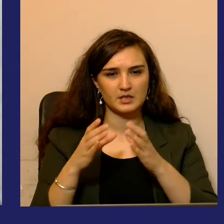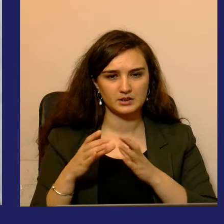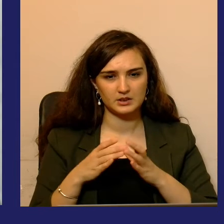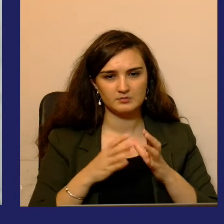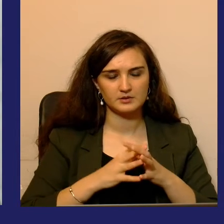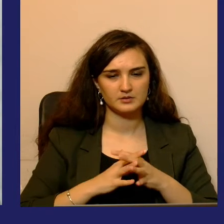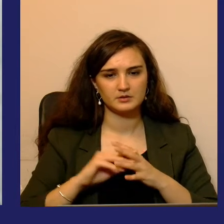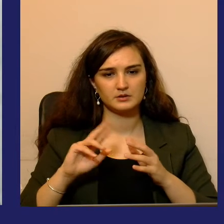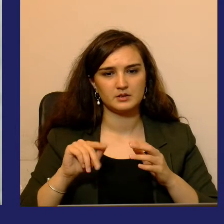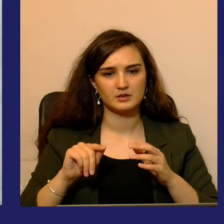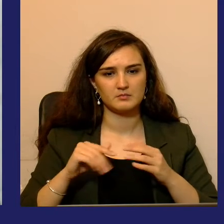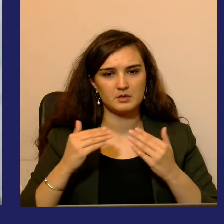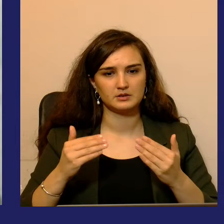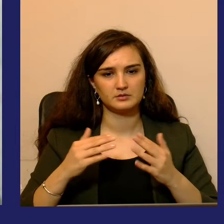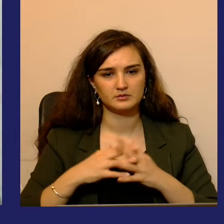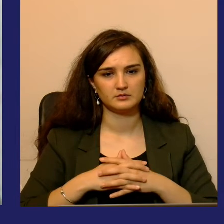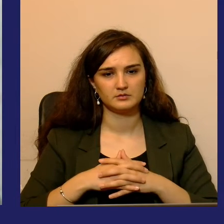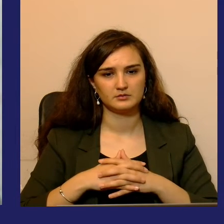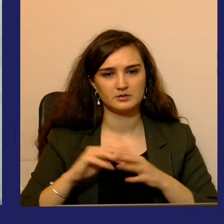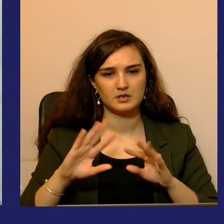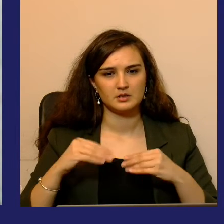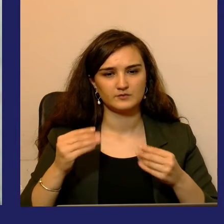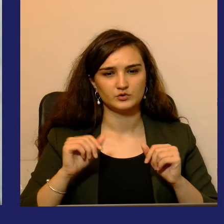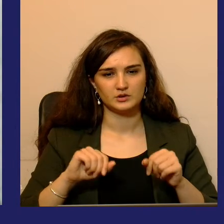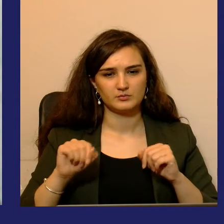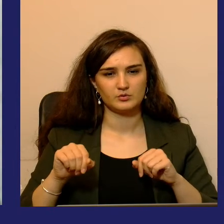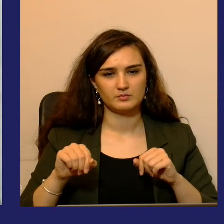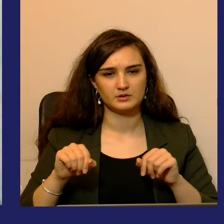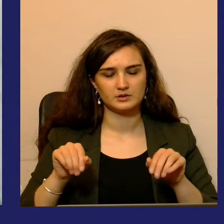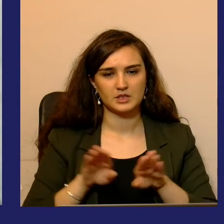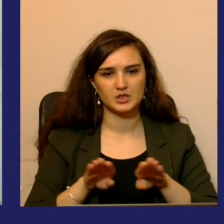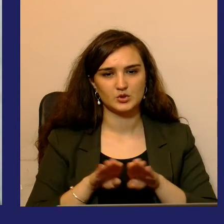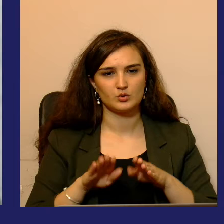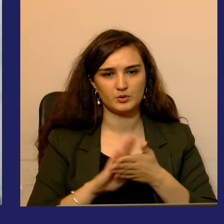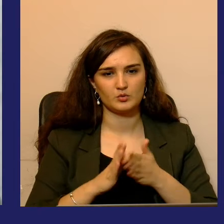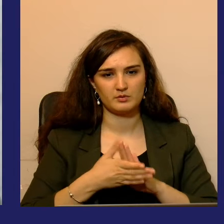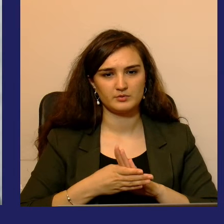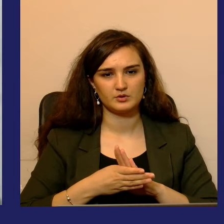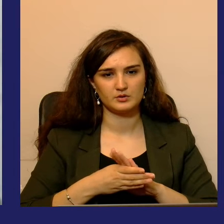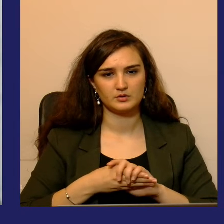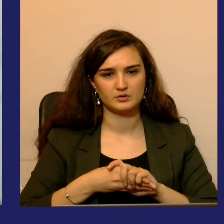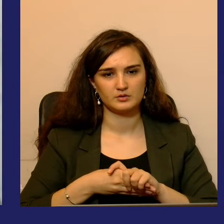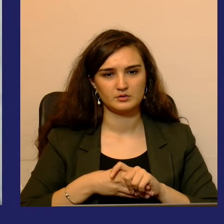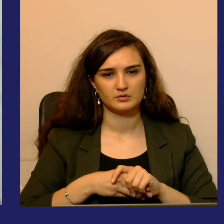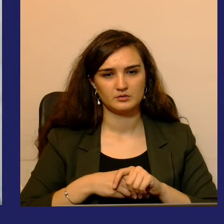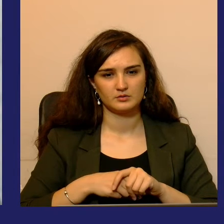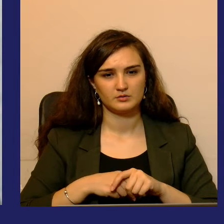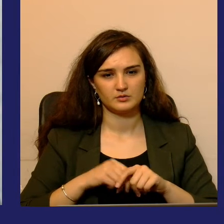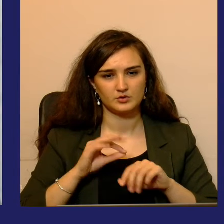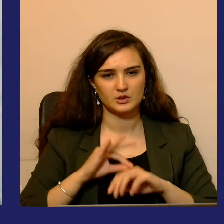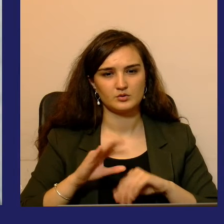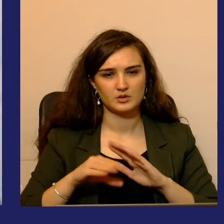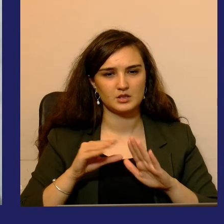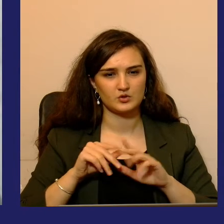პარტიებს და მათ არაძლევს შესაძლებლობას თანასწორ პირობებში აწარმოონ